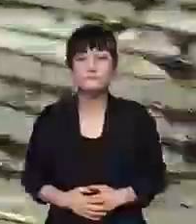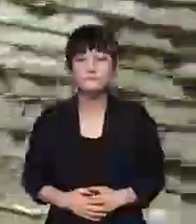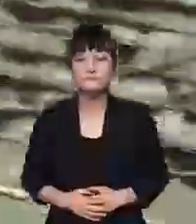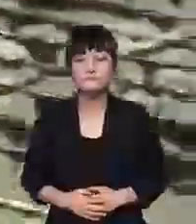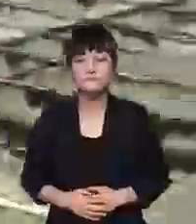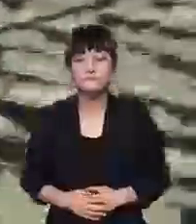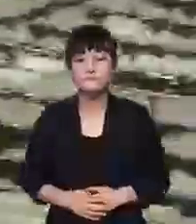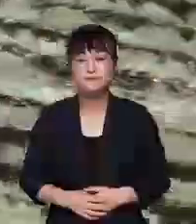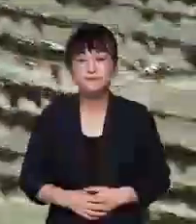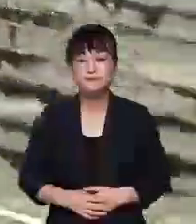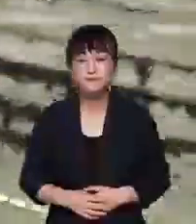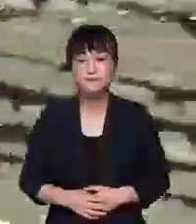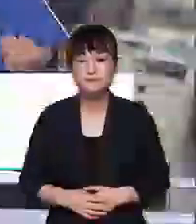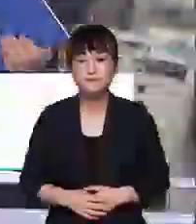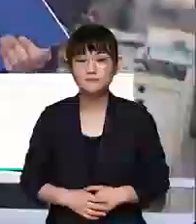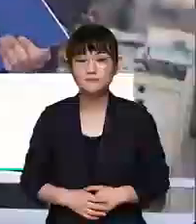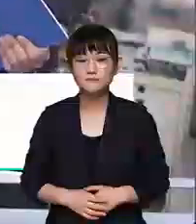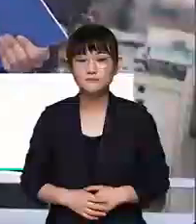KBC 고익수입니다.